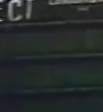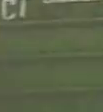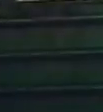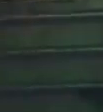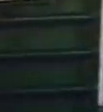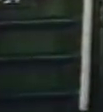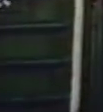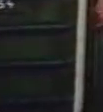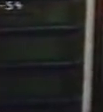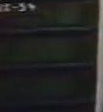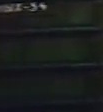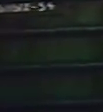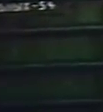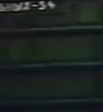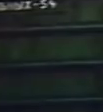იყო.